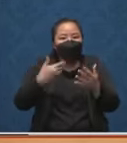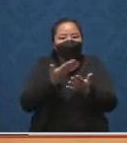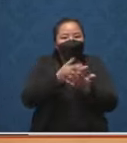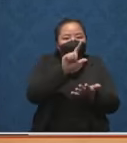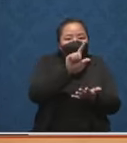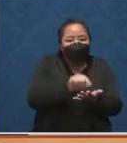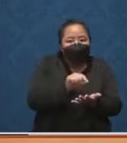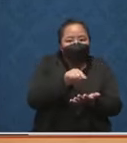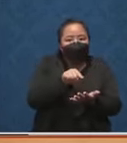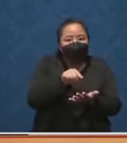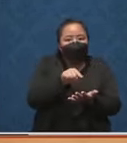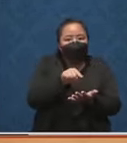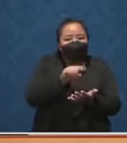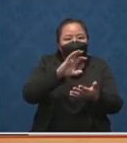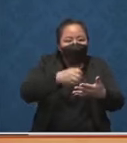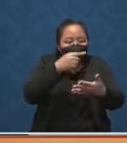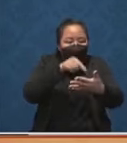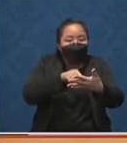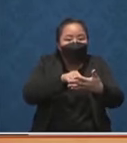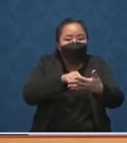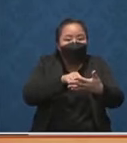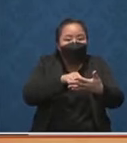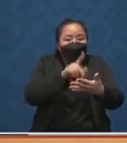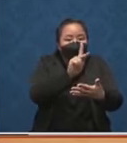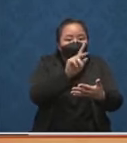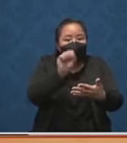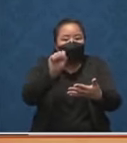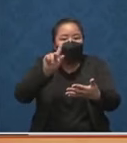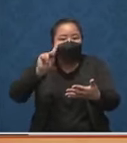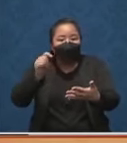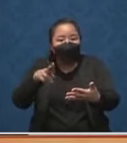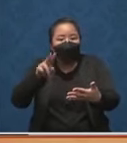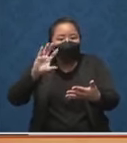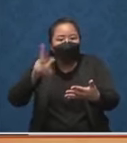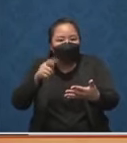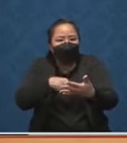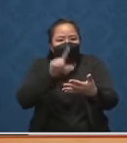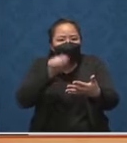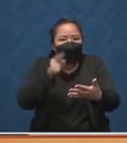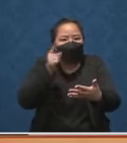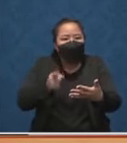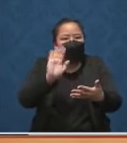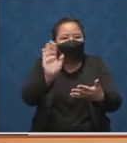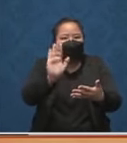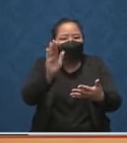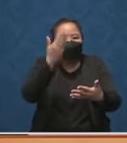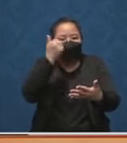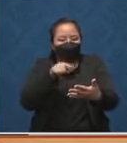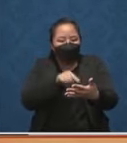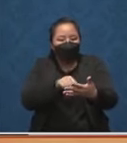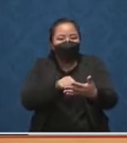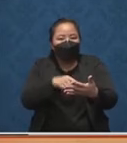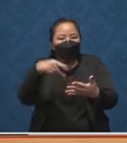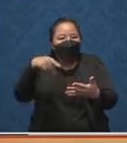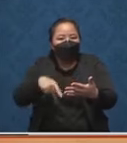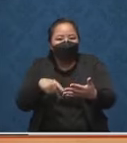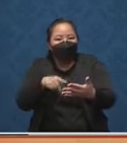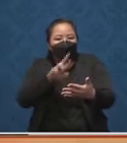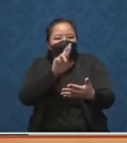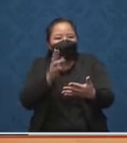ถูกบนหน้ากระดาษที่กสทช.ตรวจเนี่ยมันไม่ได้ถูกจริงเพราะมันเป็นโปรที่ไม่มีใครใ